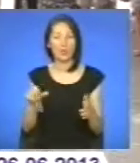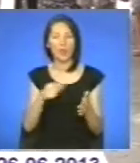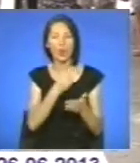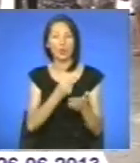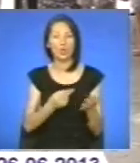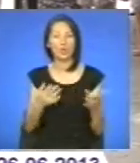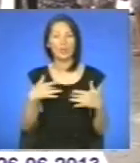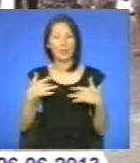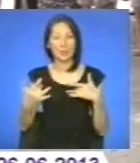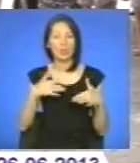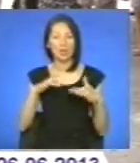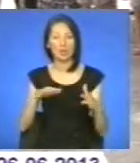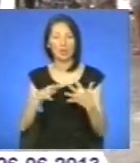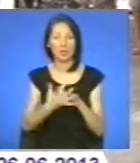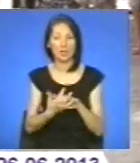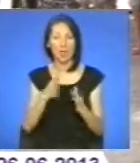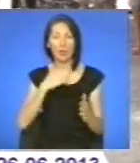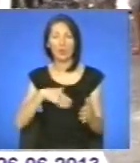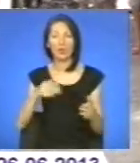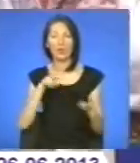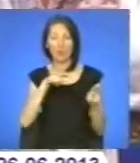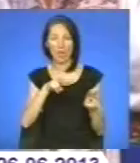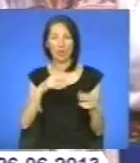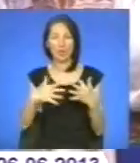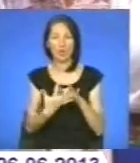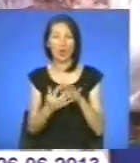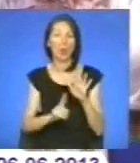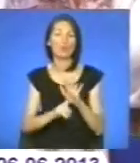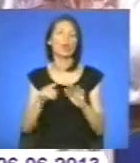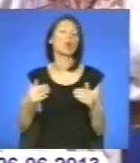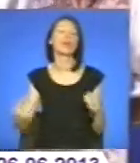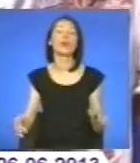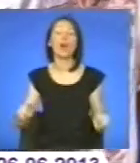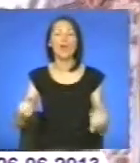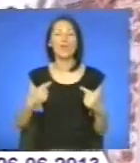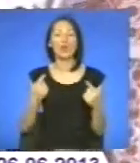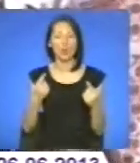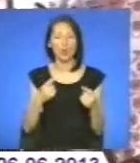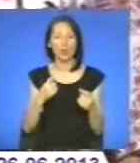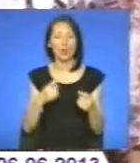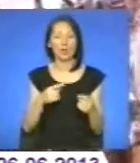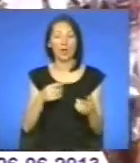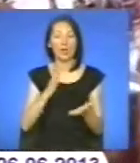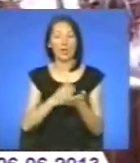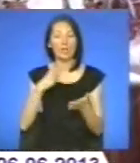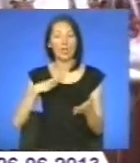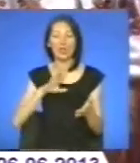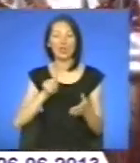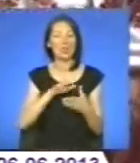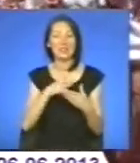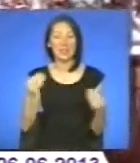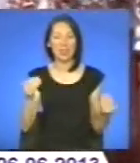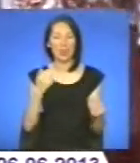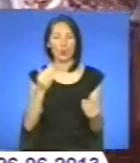Приємно спостерігати, що село нині почало відроджуватися. Отже, є надія, що не зникне і його жителям не доведеться шукати кращої